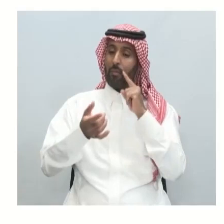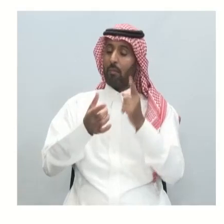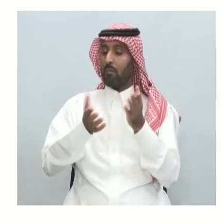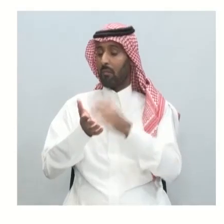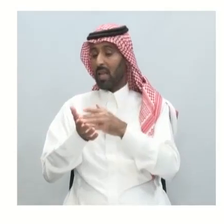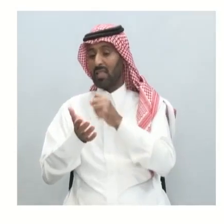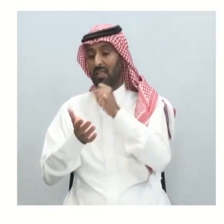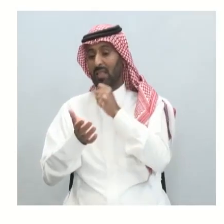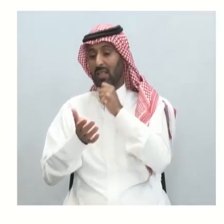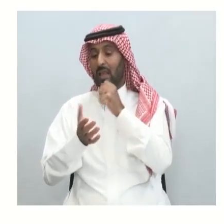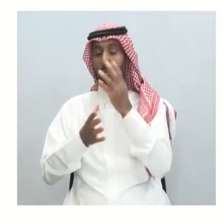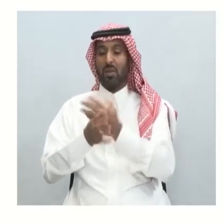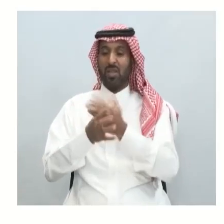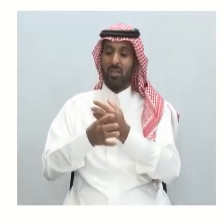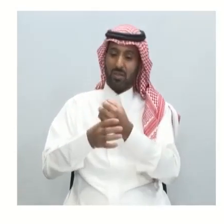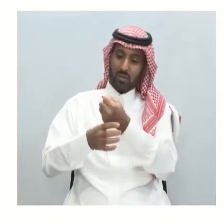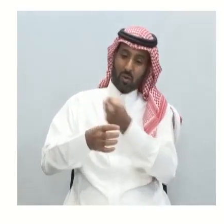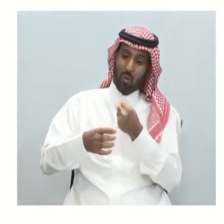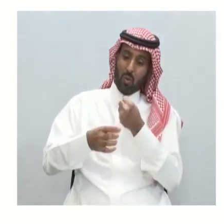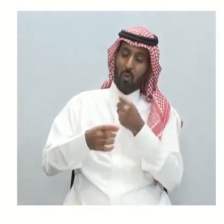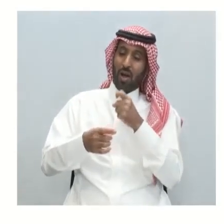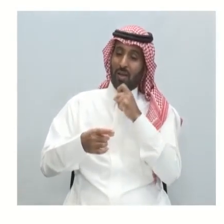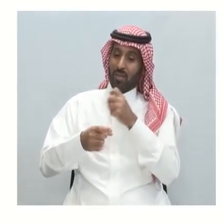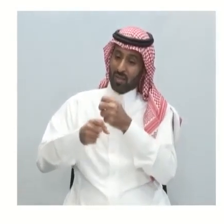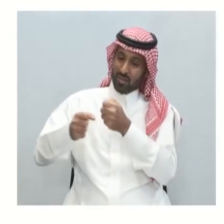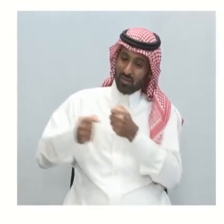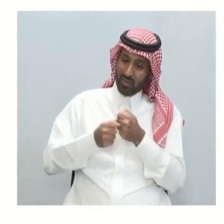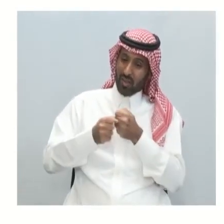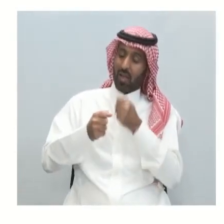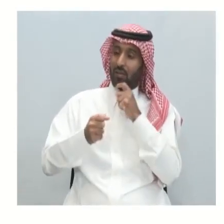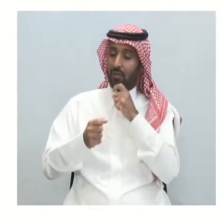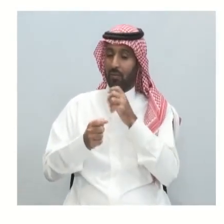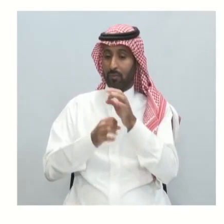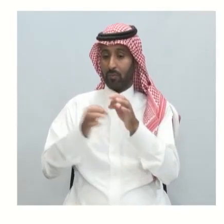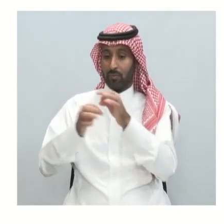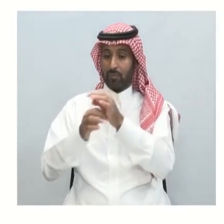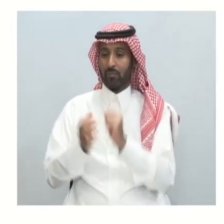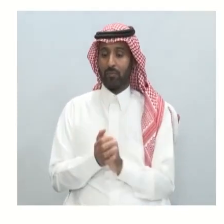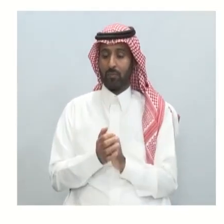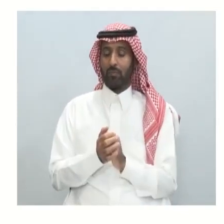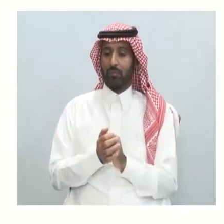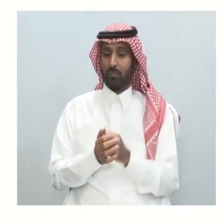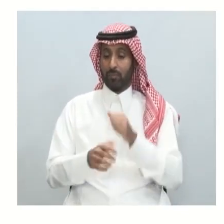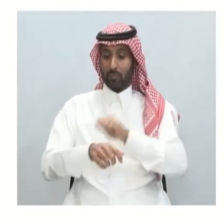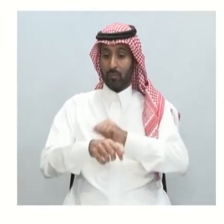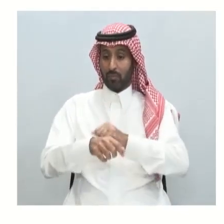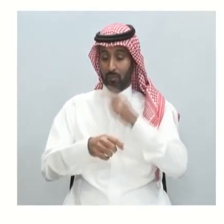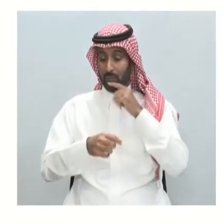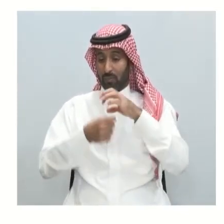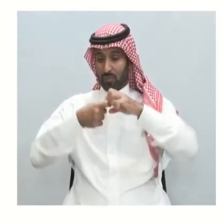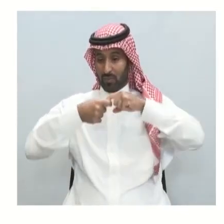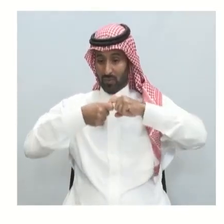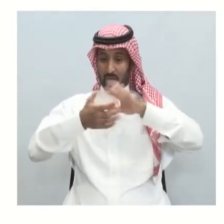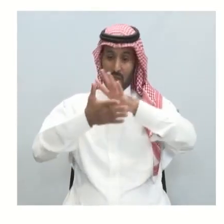قوه الجذب بينها بين جسيمات وهاتكون اضعف ننتقل الان الى المواد الصلبه التساهميه